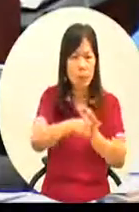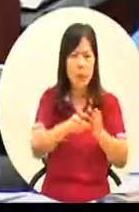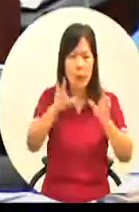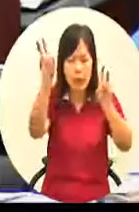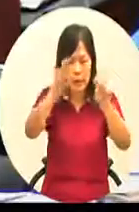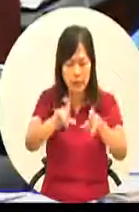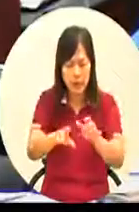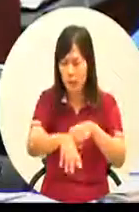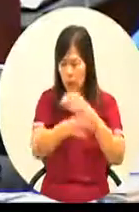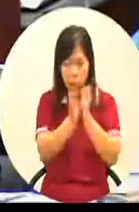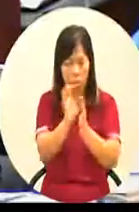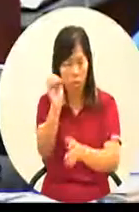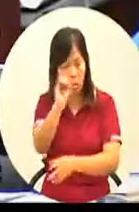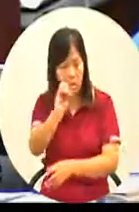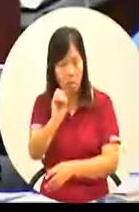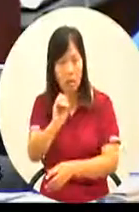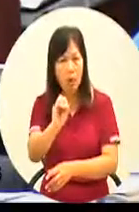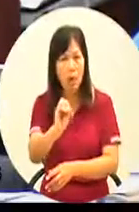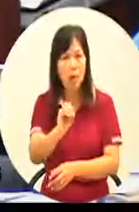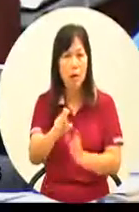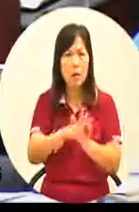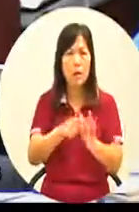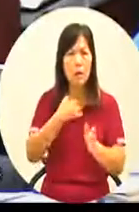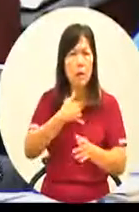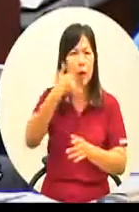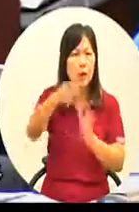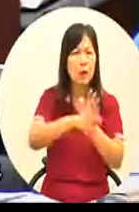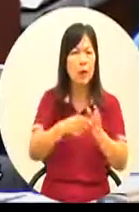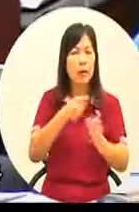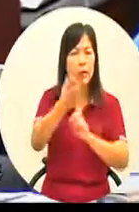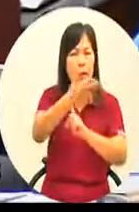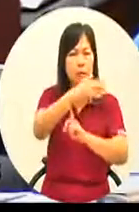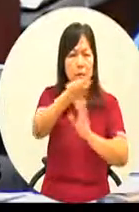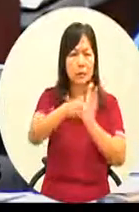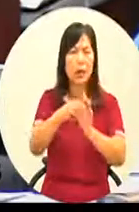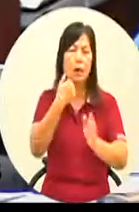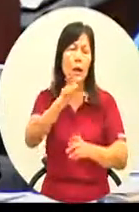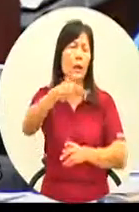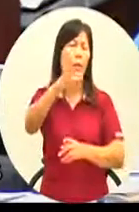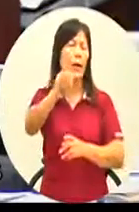有，安怎报你知无？哎，我基山在啊，600万，安尼俩。